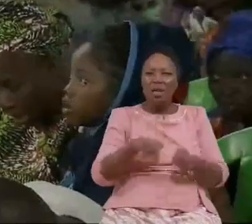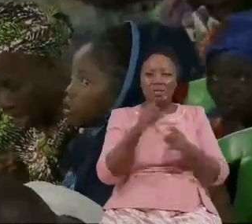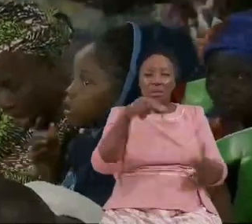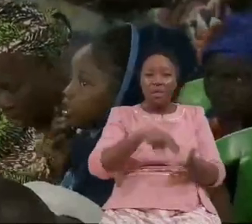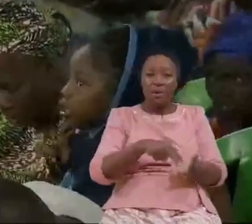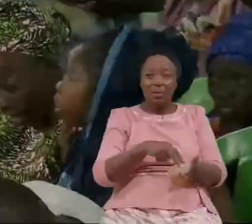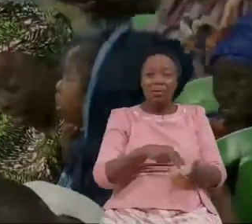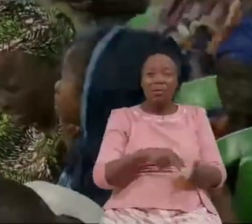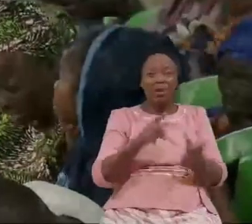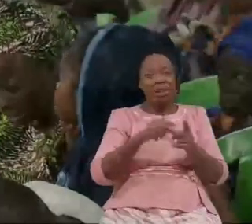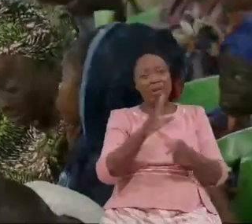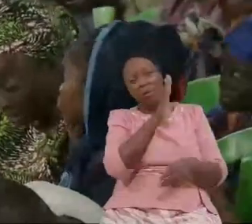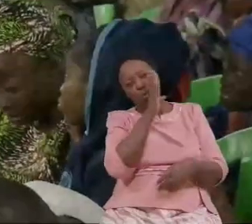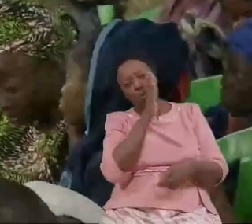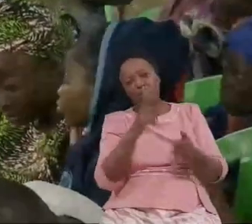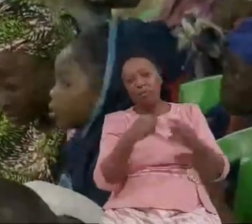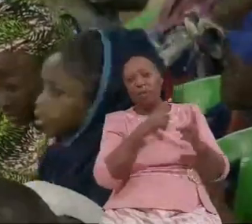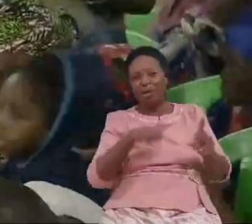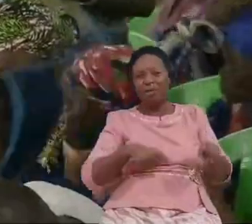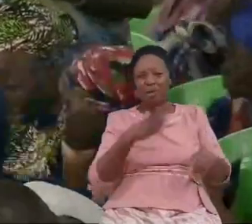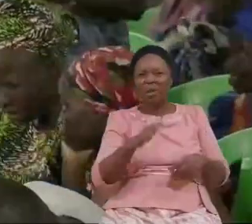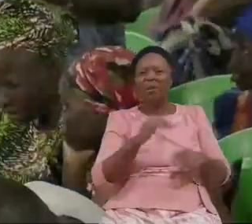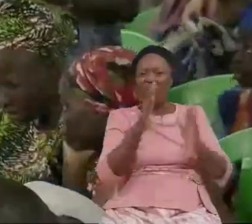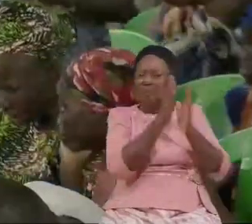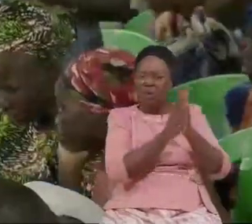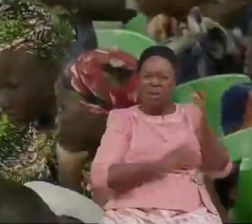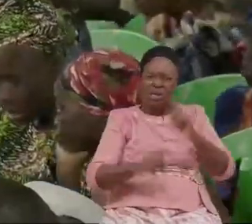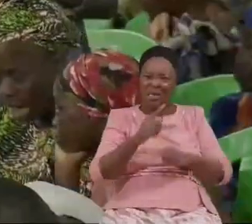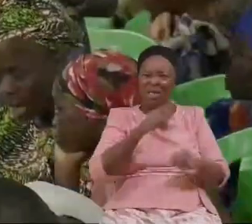comme tu es debout parle au Seigneur maintenant